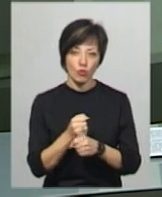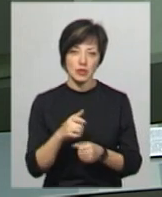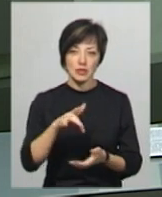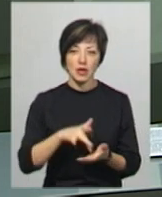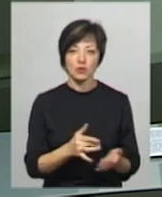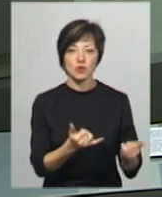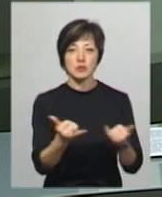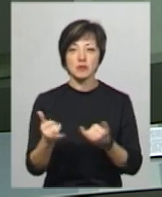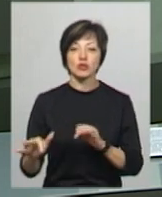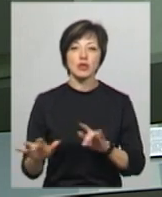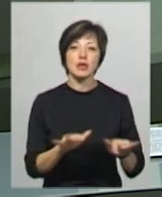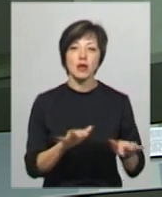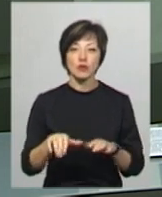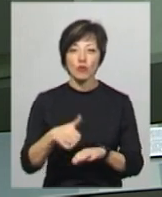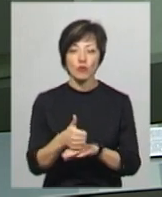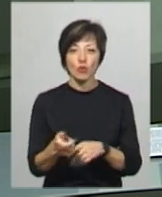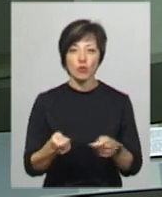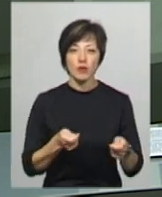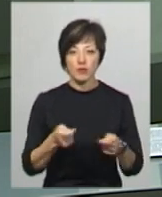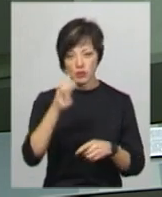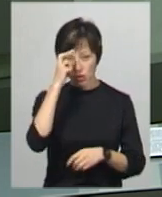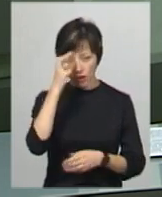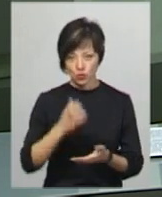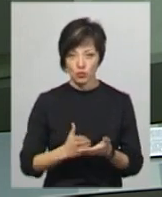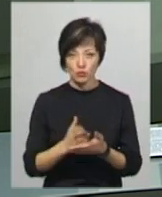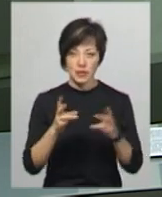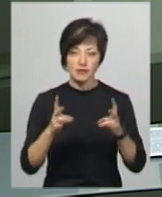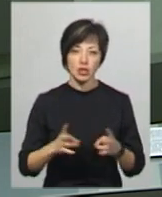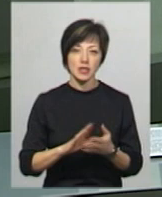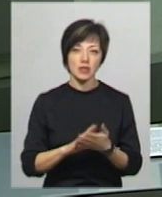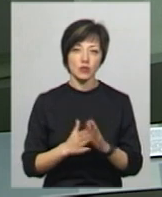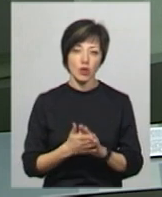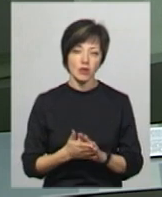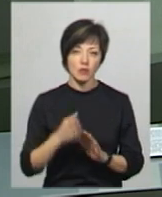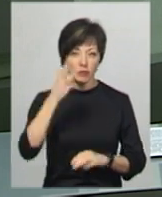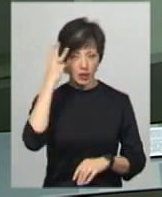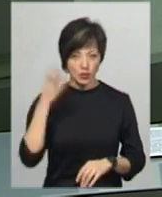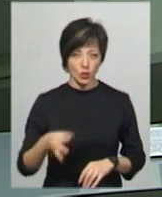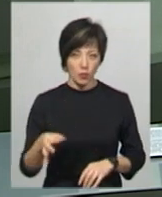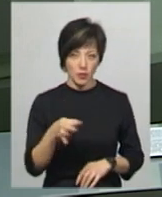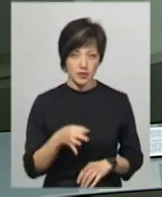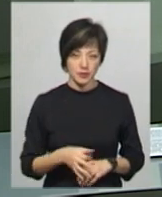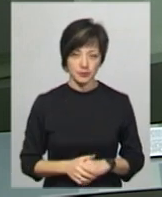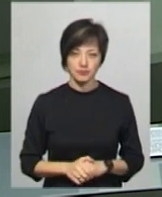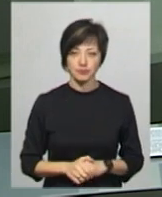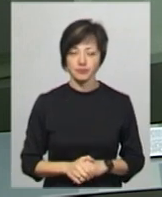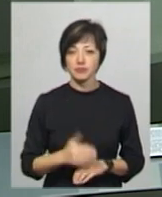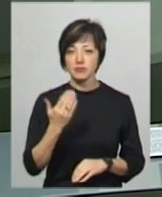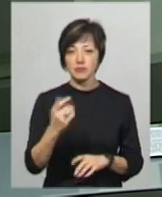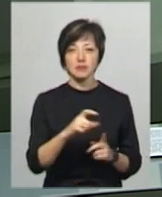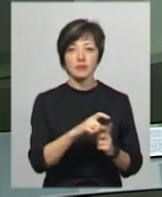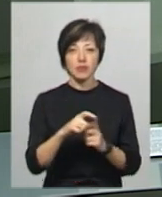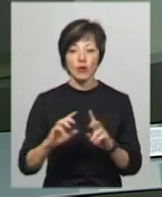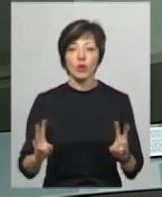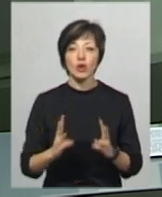Центру забезпечення діяльності Головного управління Державної служби надзвичайних ситуацій Хмельницької області Віталій Гречанюк. За його словами,